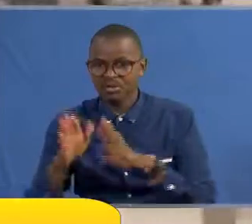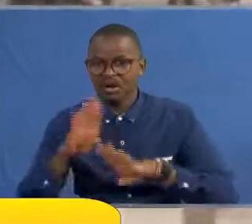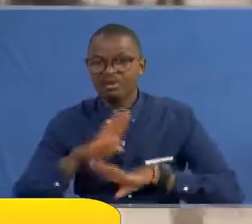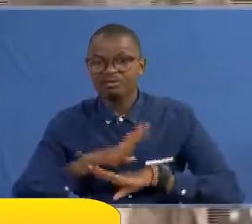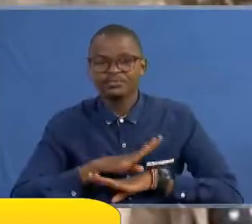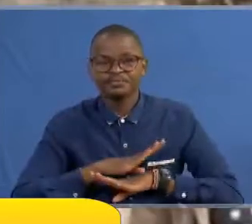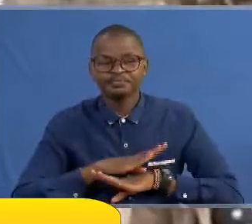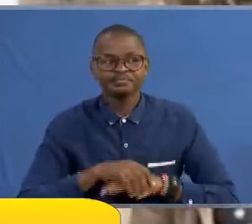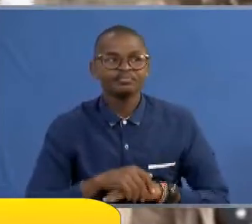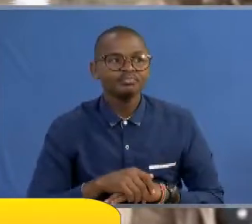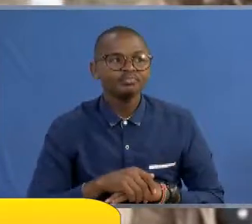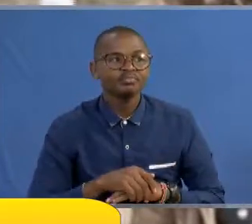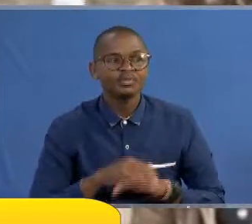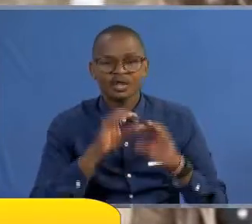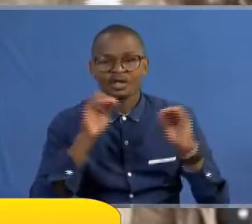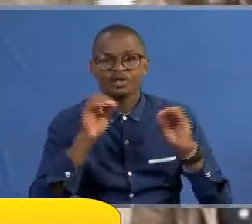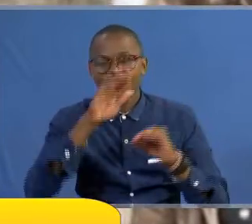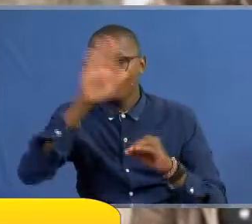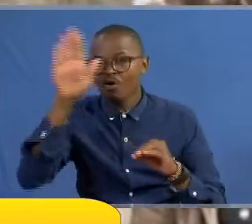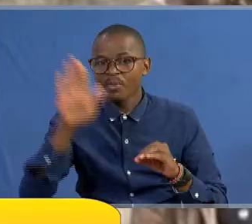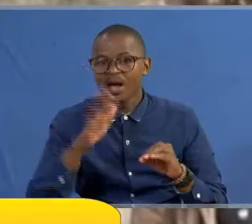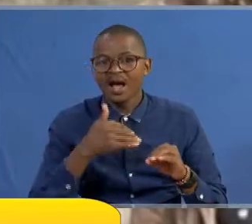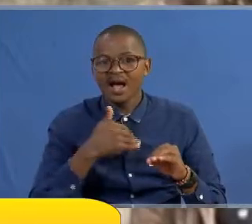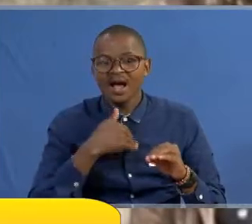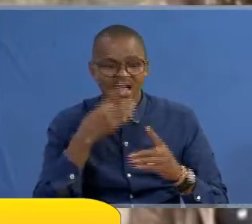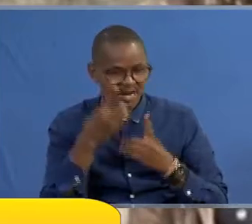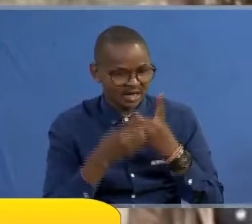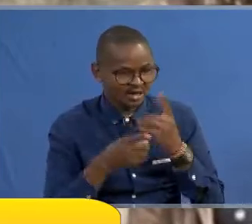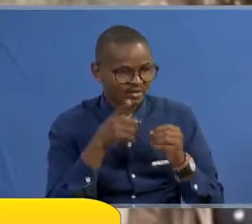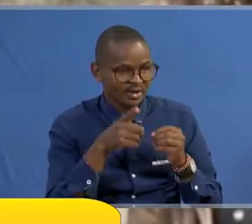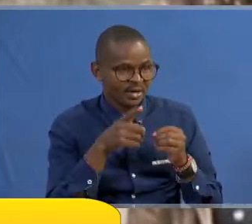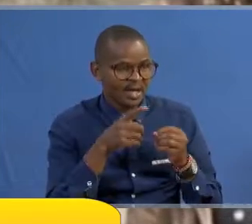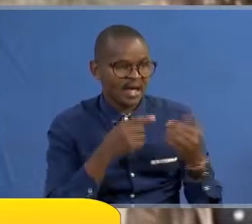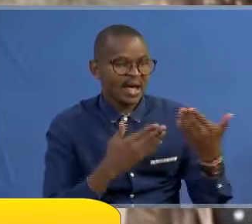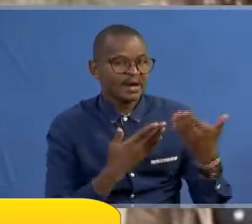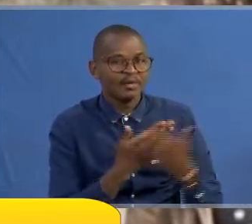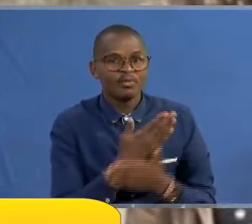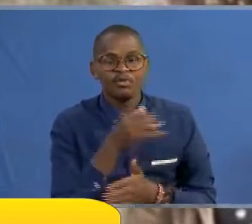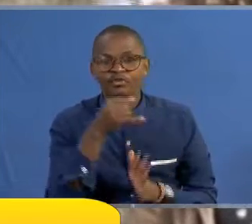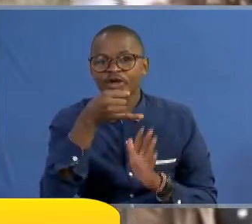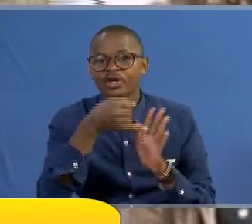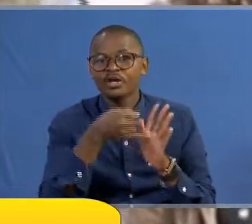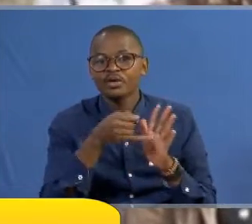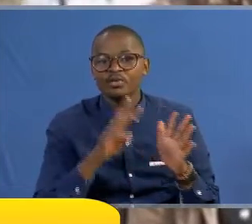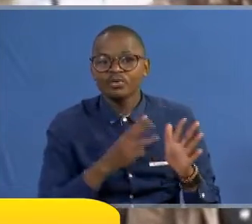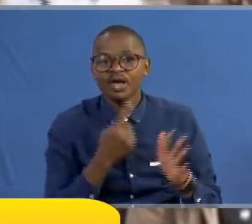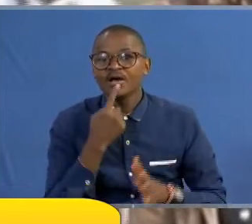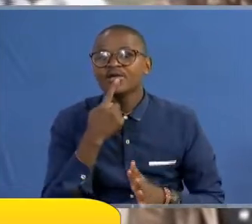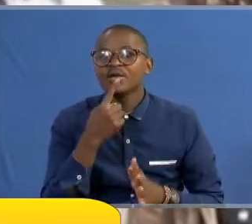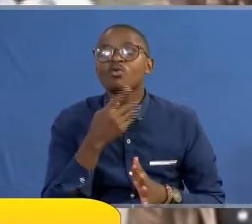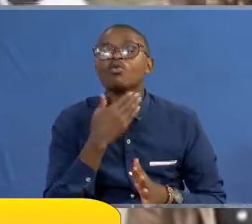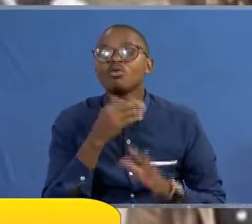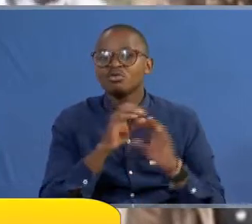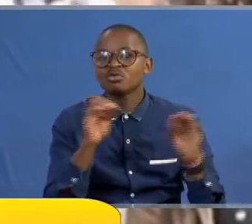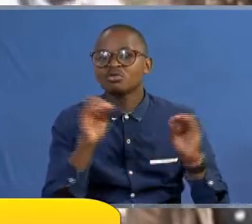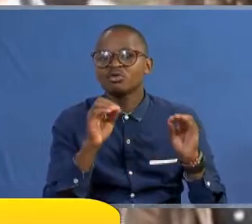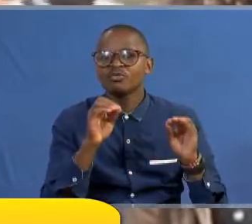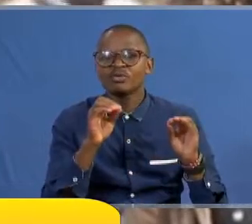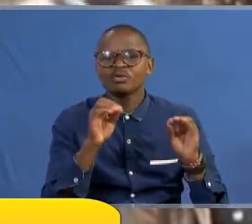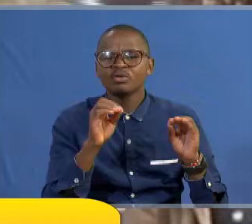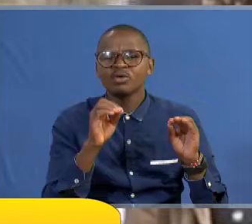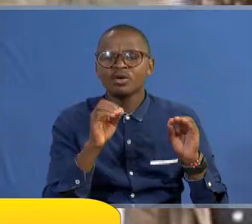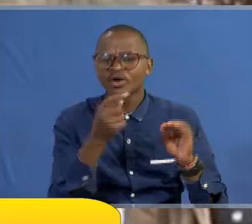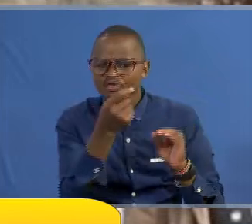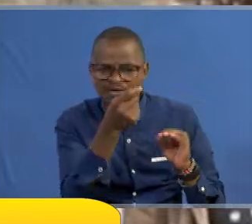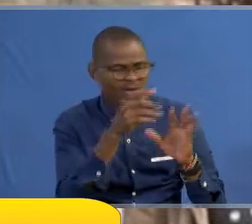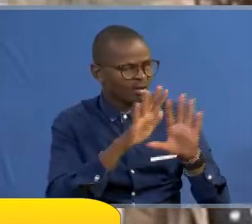kabambe. No parliamentary has discussed on this issue and approved it. And we are saying we don't want the shortcut. What